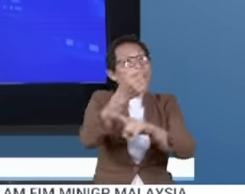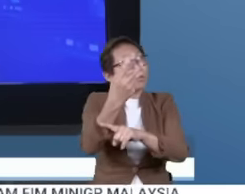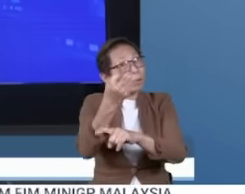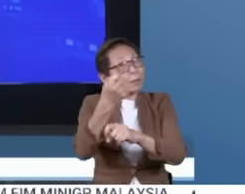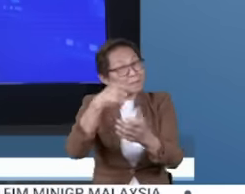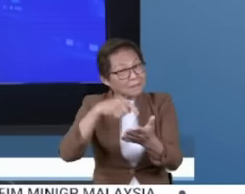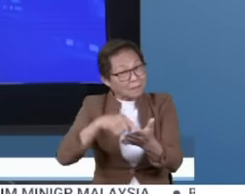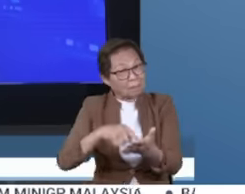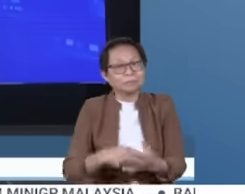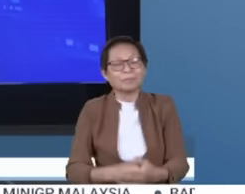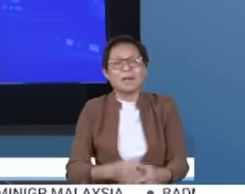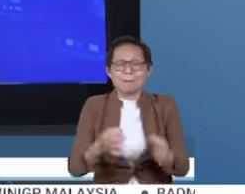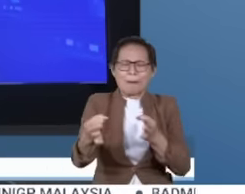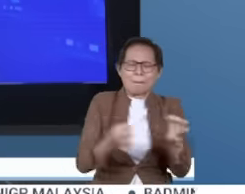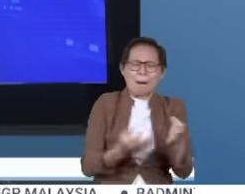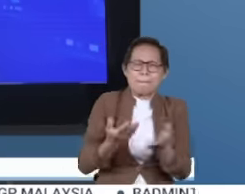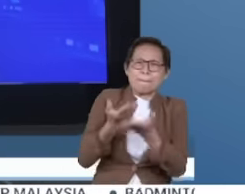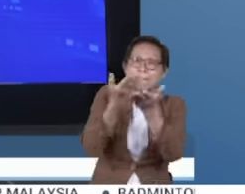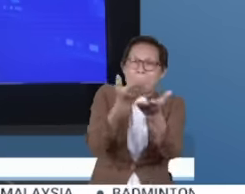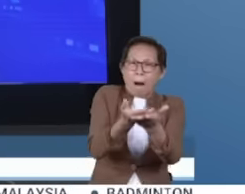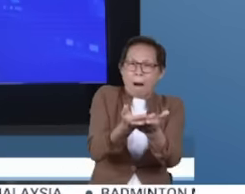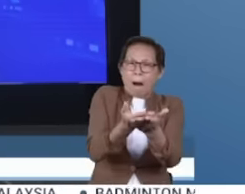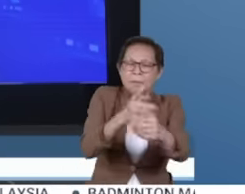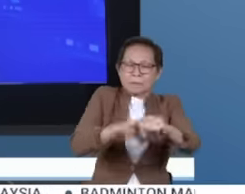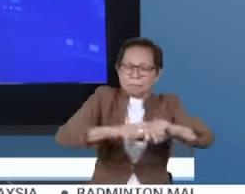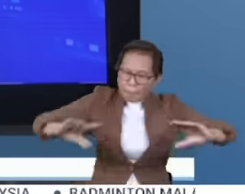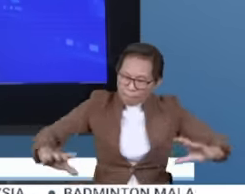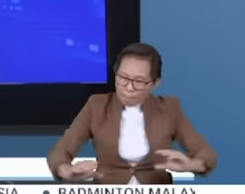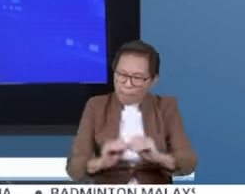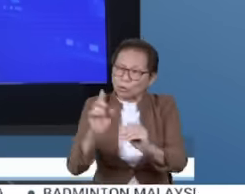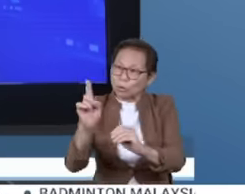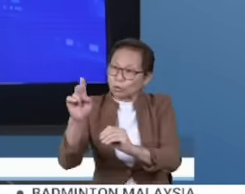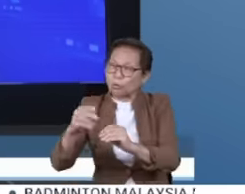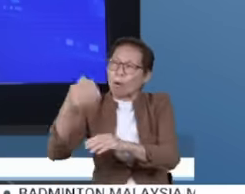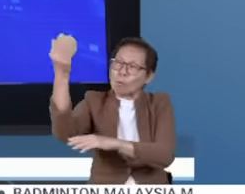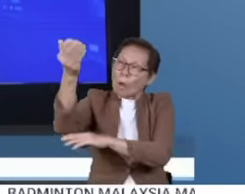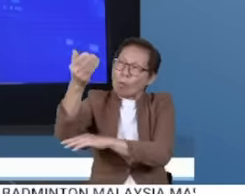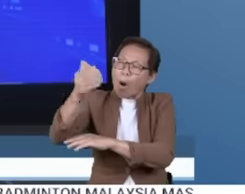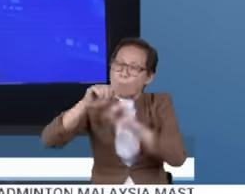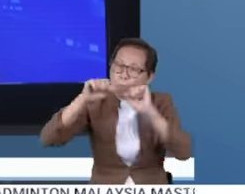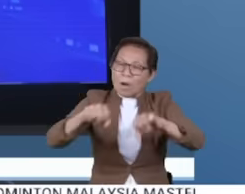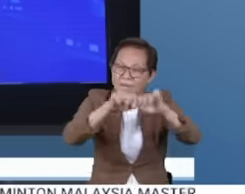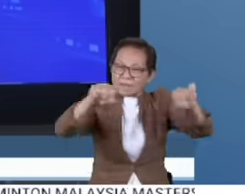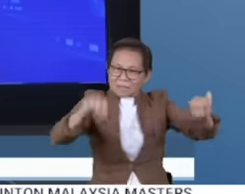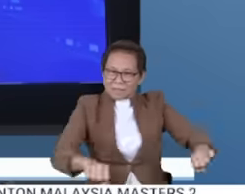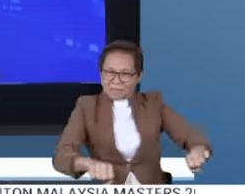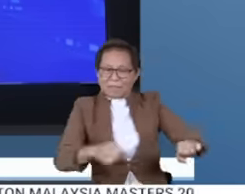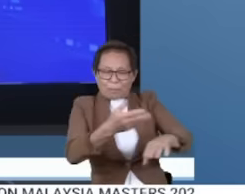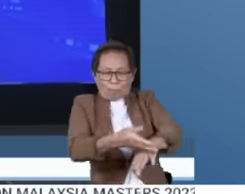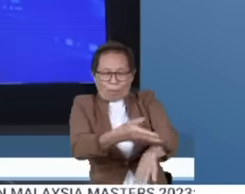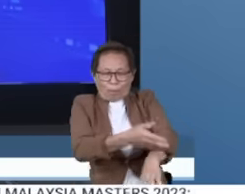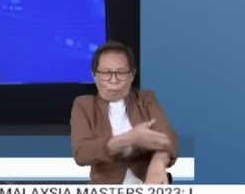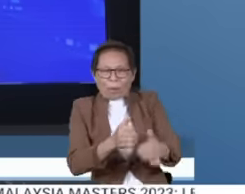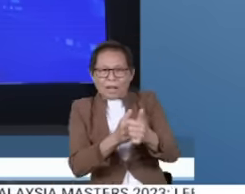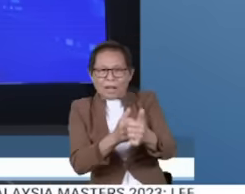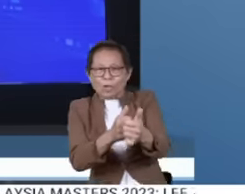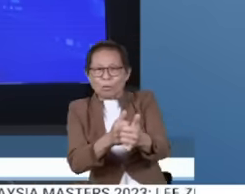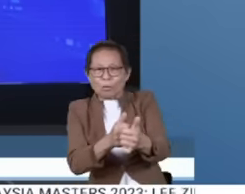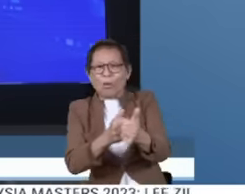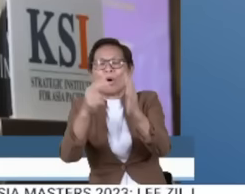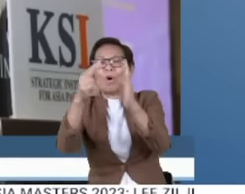beliau menjelaskan pembatangan pada sisi persidangan Dun akan membolehkan sistem tersebut diperbaiki mengikut